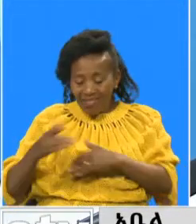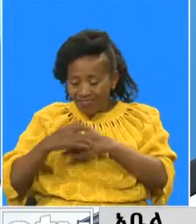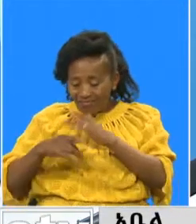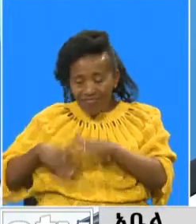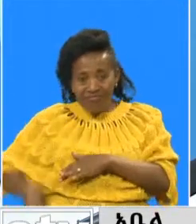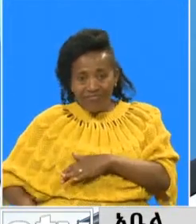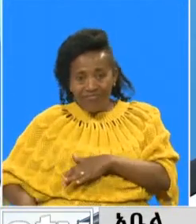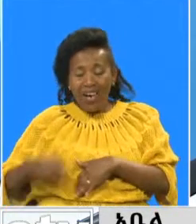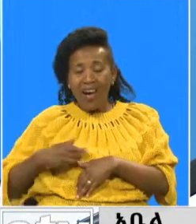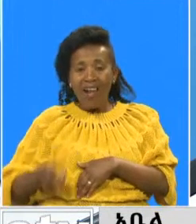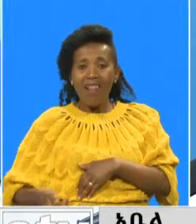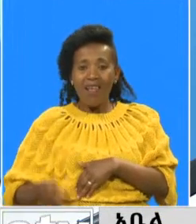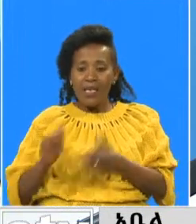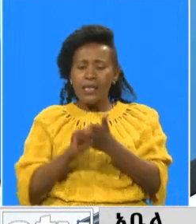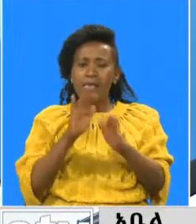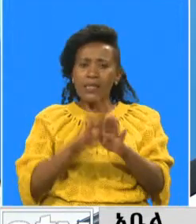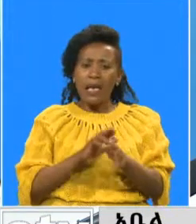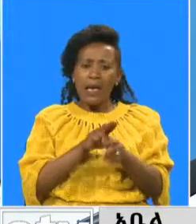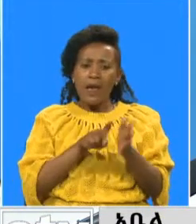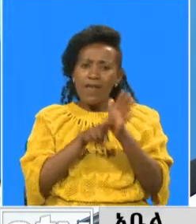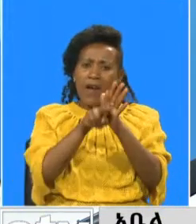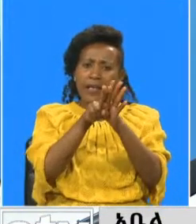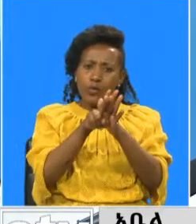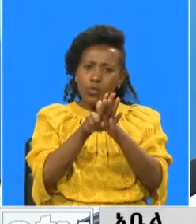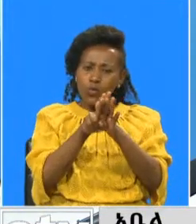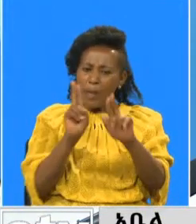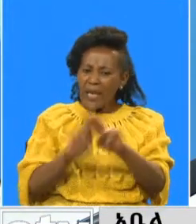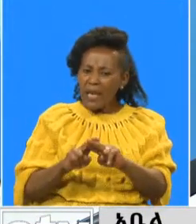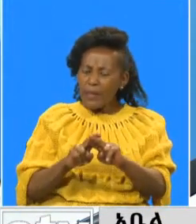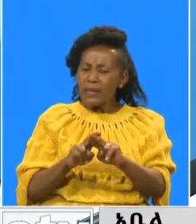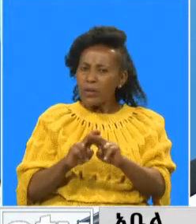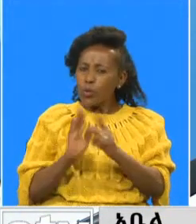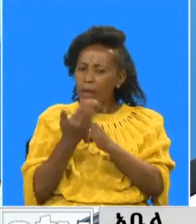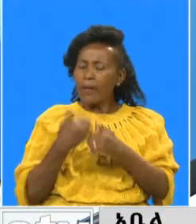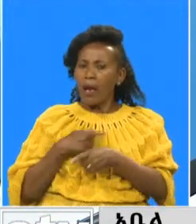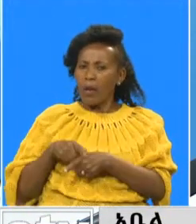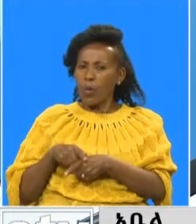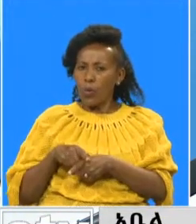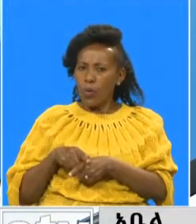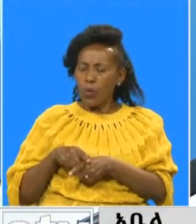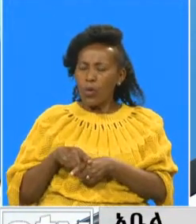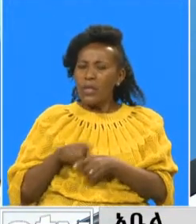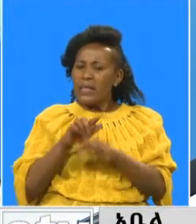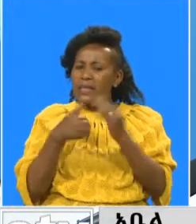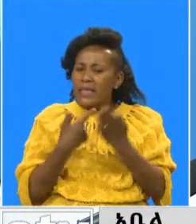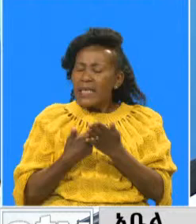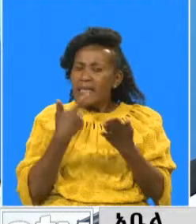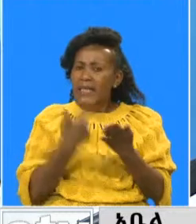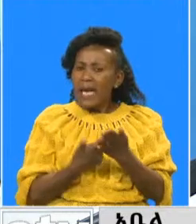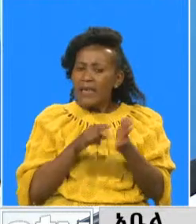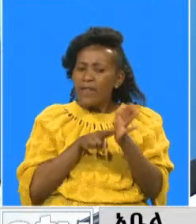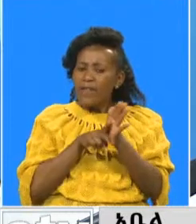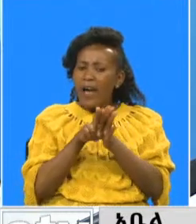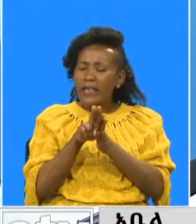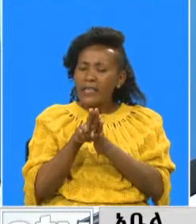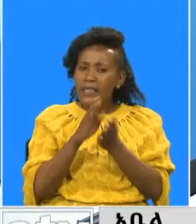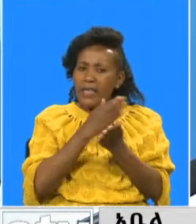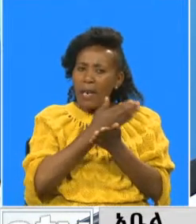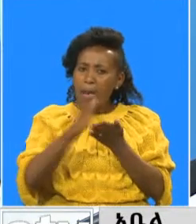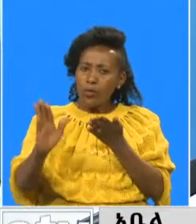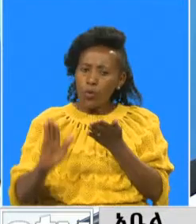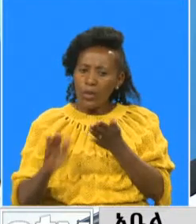ሰውራ እዛ ላይ ቫይረስ ይመቀረት አዝማሚ ይኖራል ይዛኒ። ስለዚህ ያንን ቫይረስ